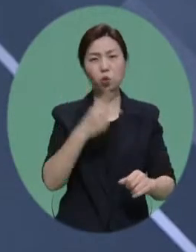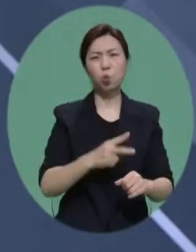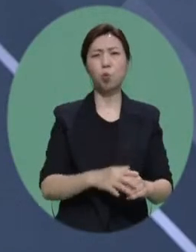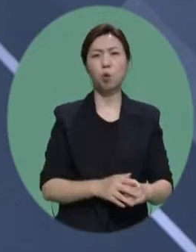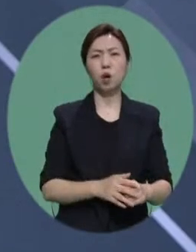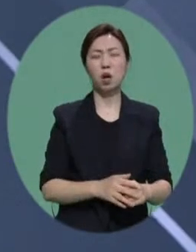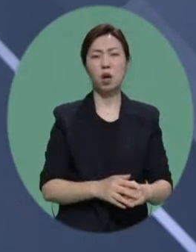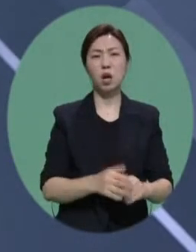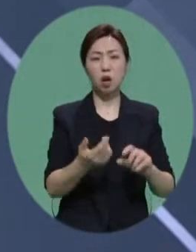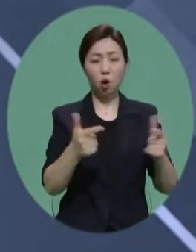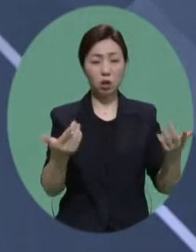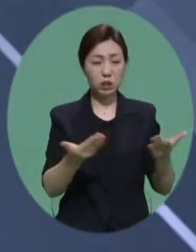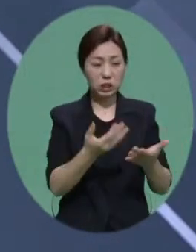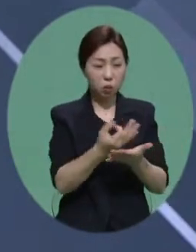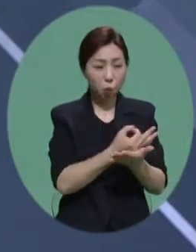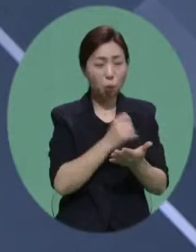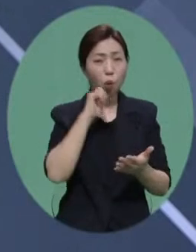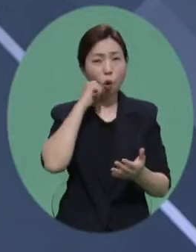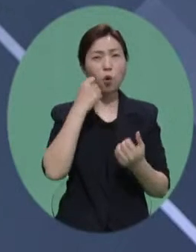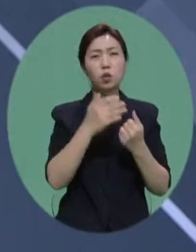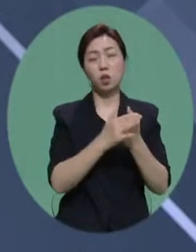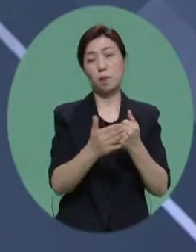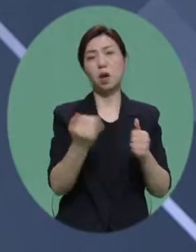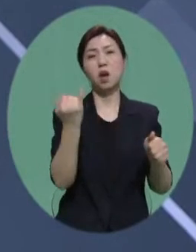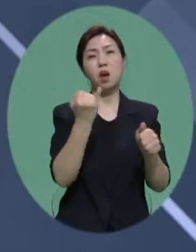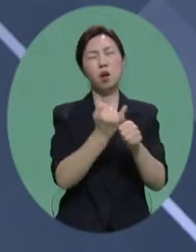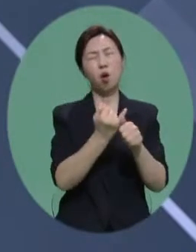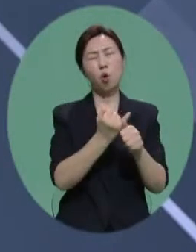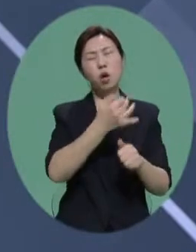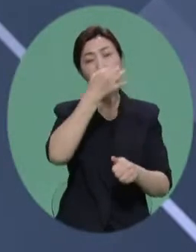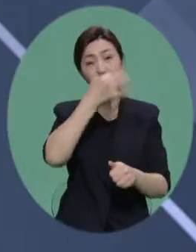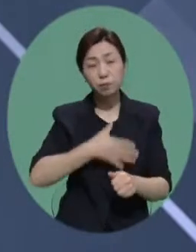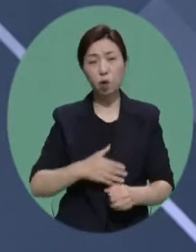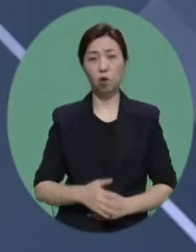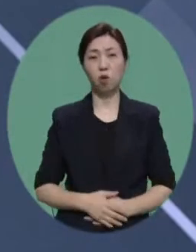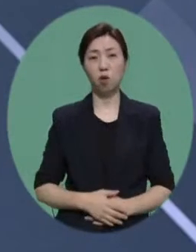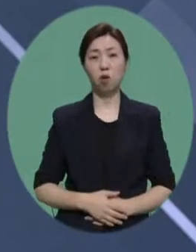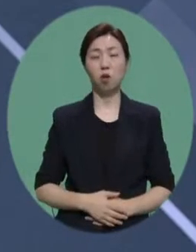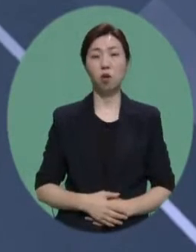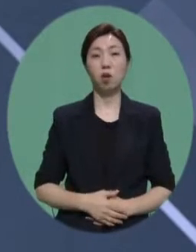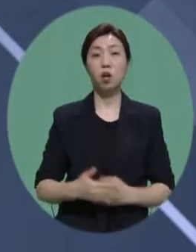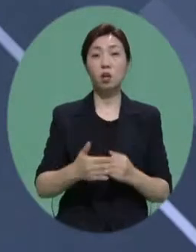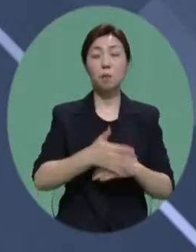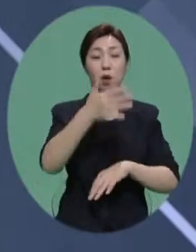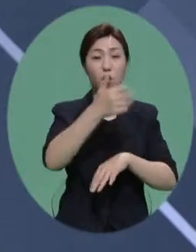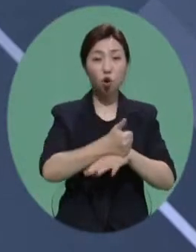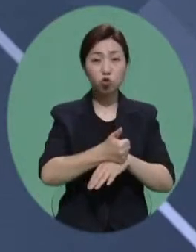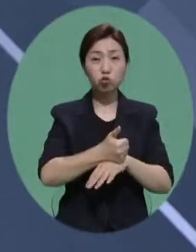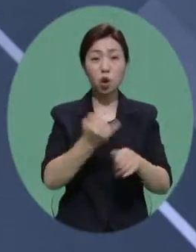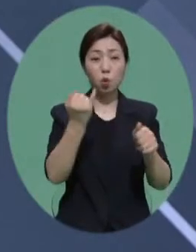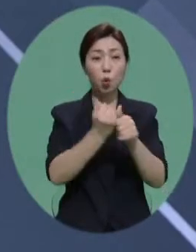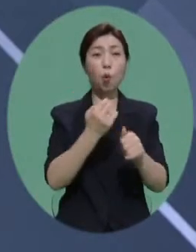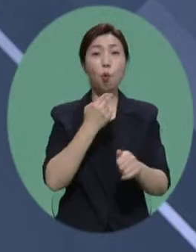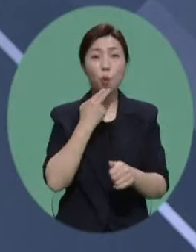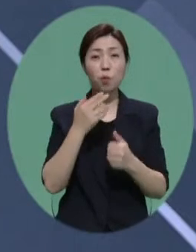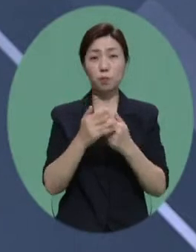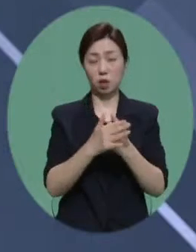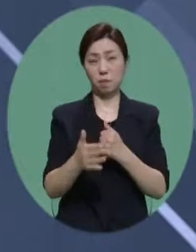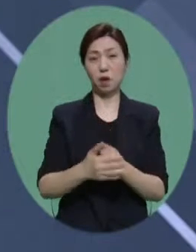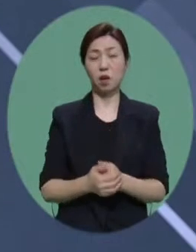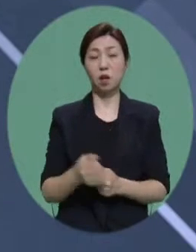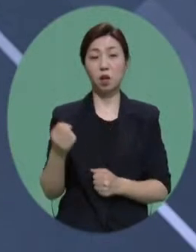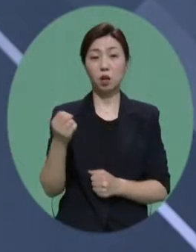여건이 안되는 겁니다 그래서 그런 문제들에 대한 직업들 그래서 결국은 어 결혼을 하지 못하거나 또는